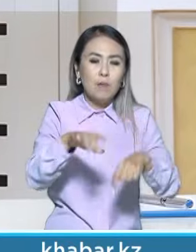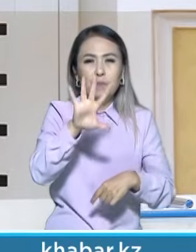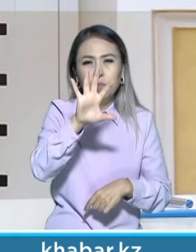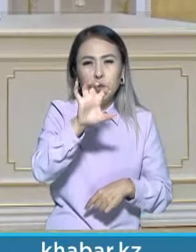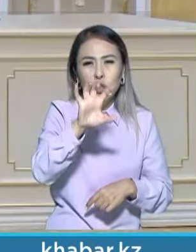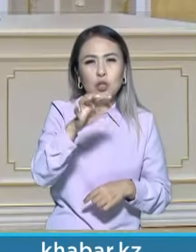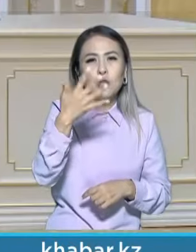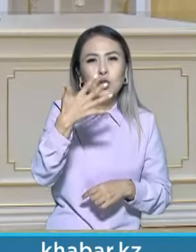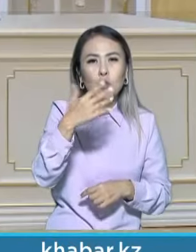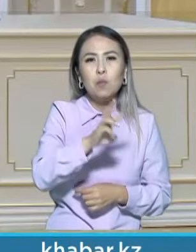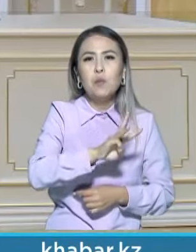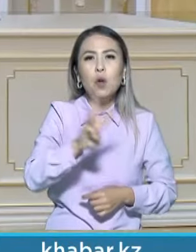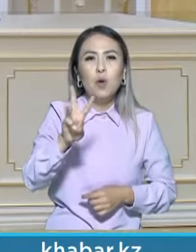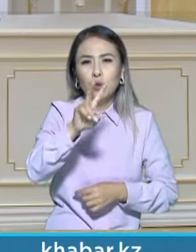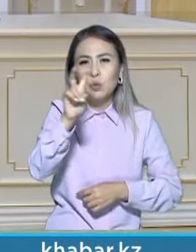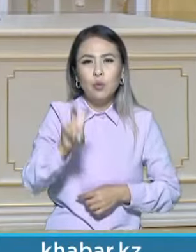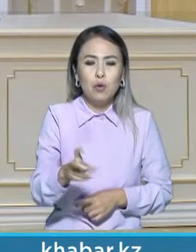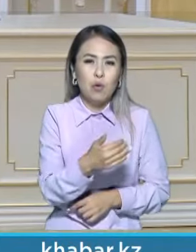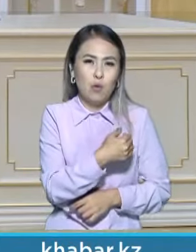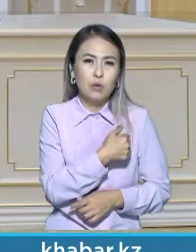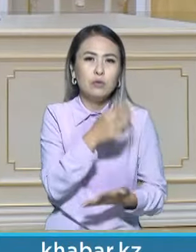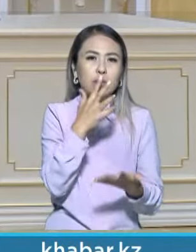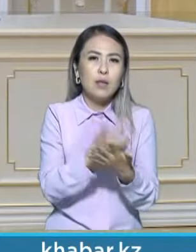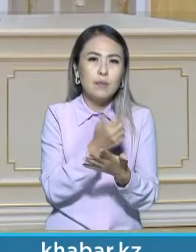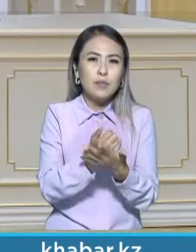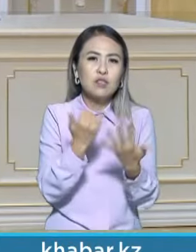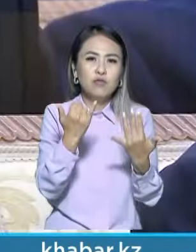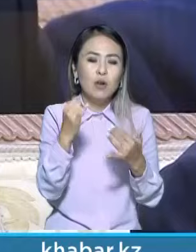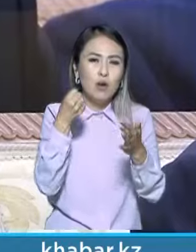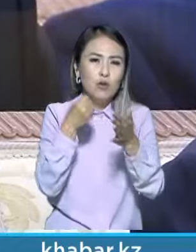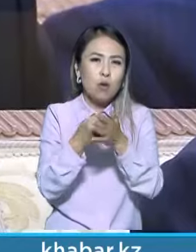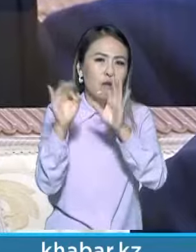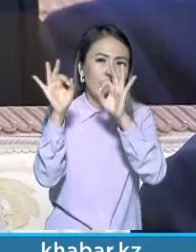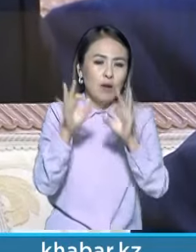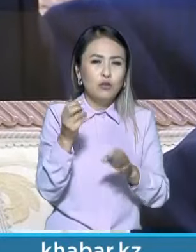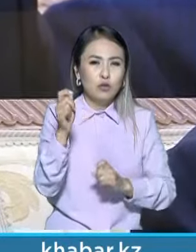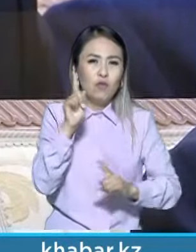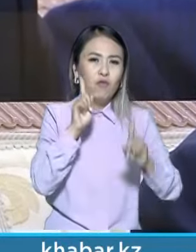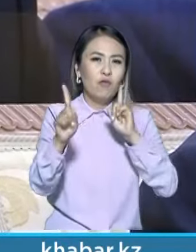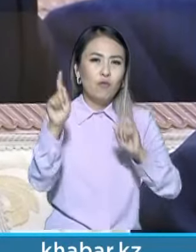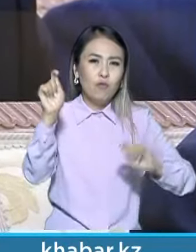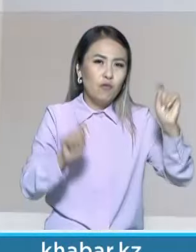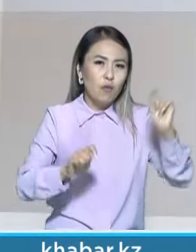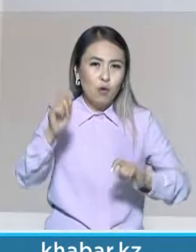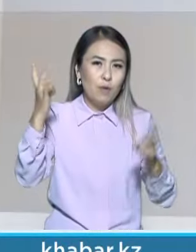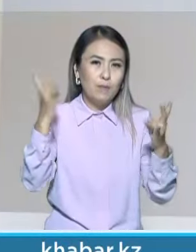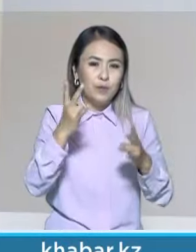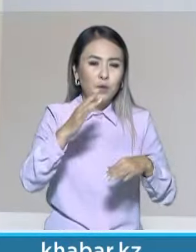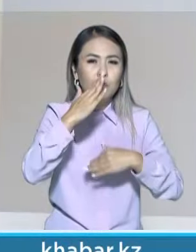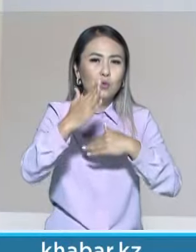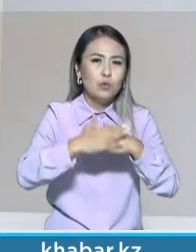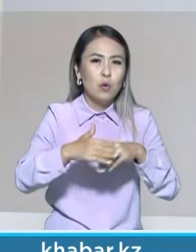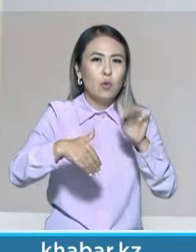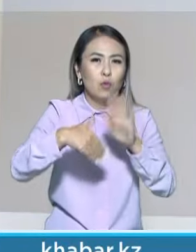миллион долларға өсіре аламыз деді. Өз кезегінде өзбек лидері күзден қалдырмай аймақаралық форумды өткізу қажеттігін атап өтті. Ол да алыс-берісті